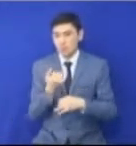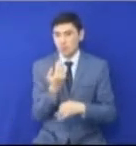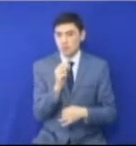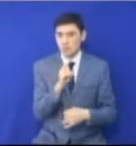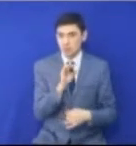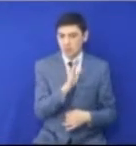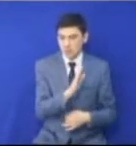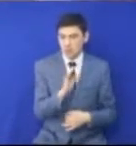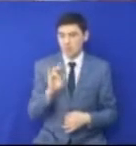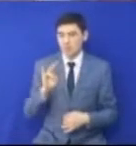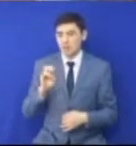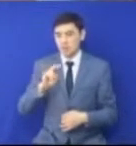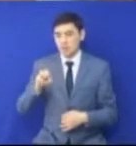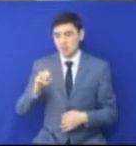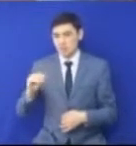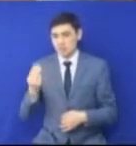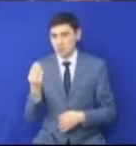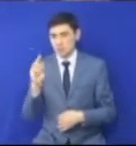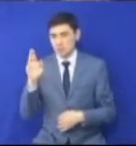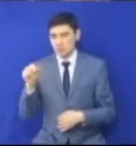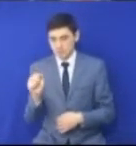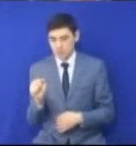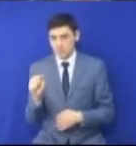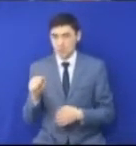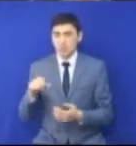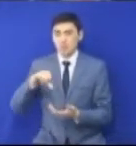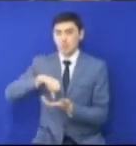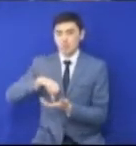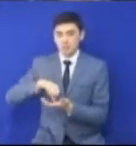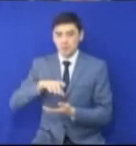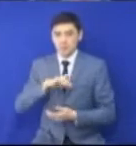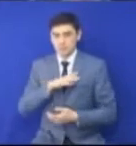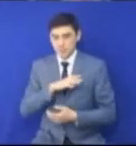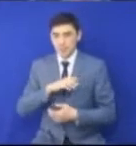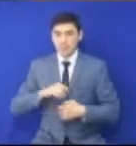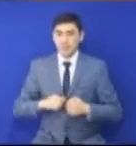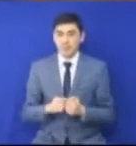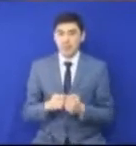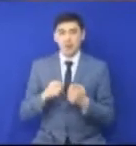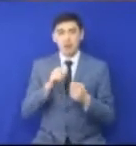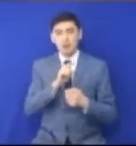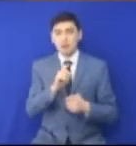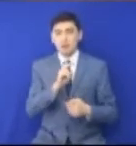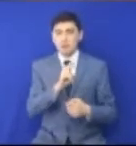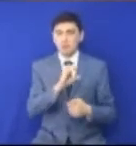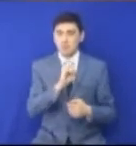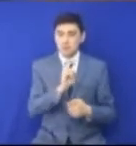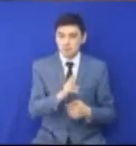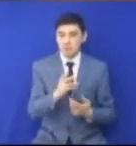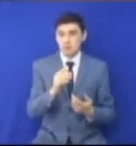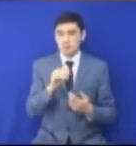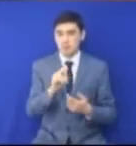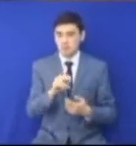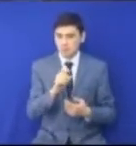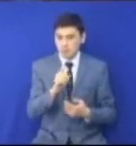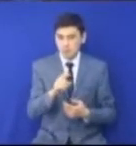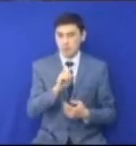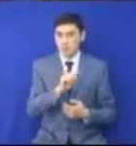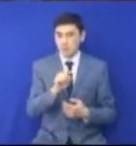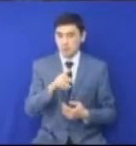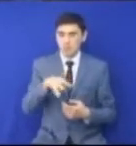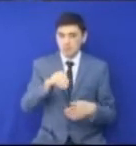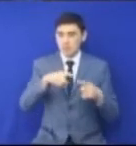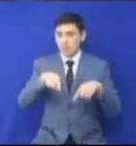басшылығымен өтті. Кездесуге жастар мәслихатының депутаттары, білім беру мекемелерінің жетекшілері және мемлекеттік кіріс департаментінің өкілдері